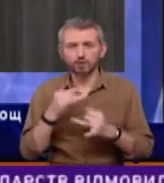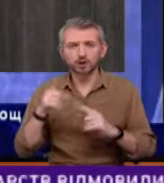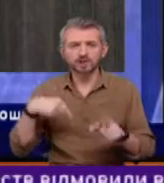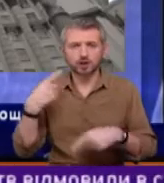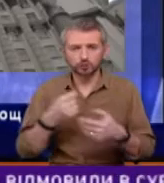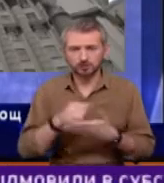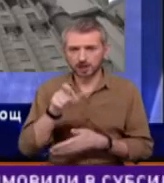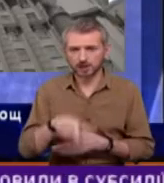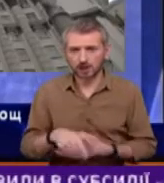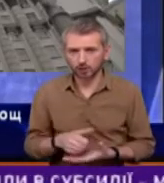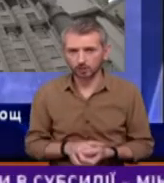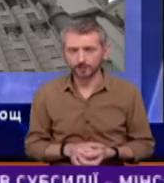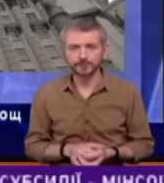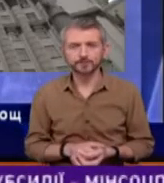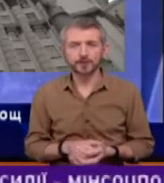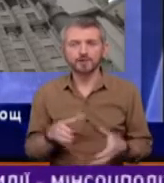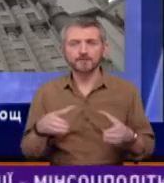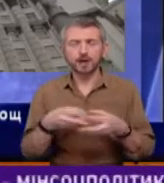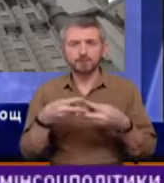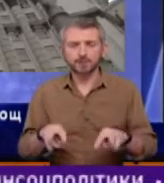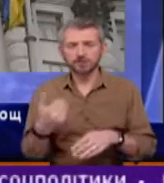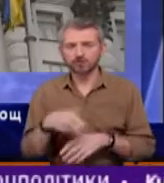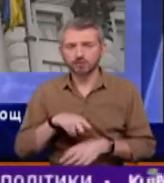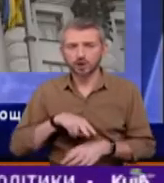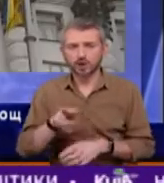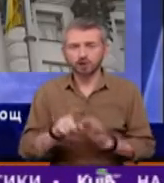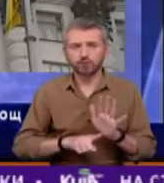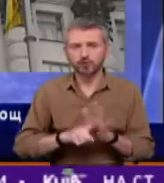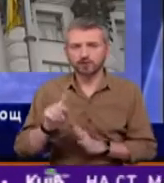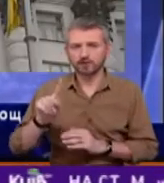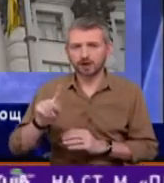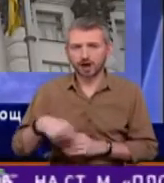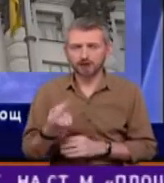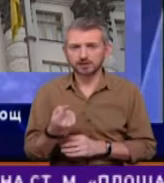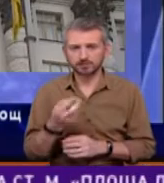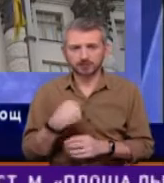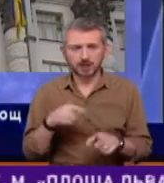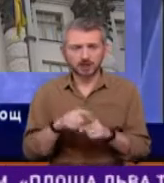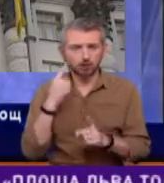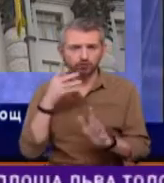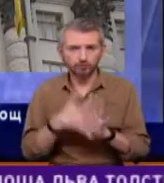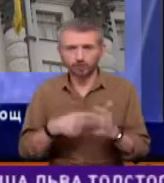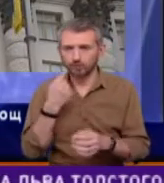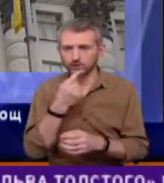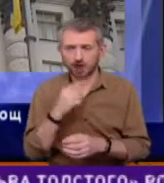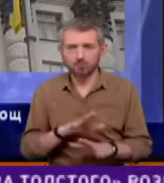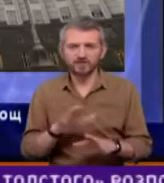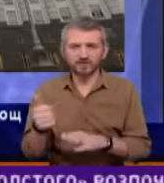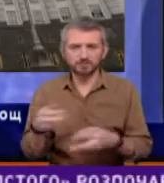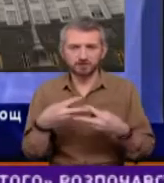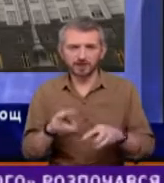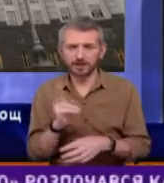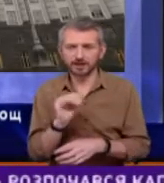наступним кандидатом. Ну, в Кабміні вже паралельно почали вимагати, я так розумію, вустами віце-прем'єра